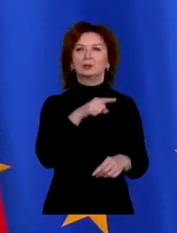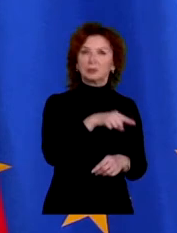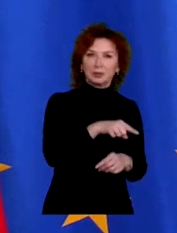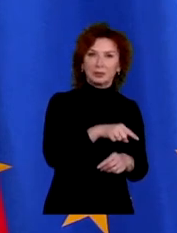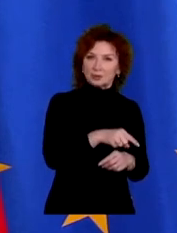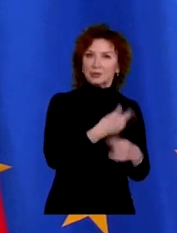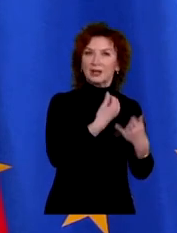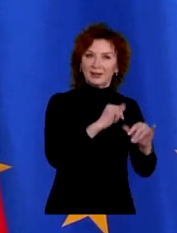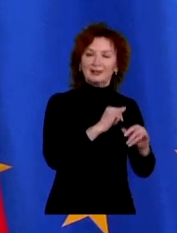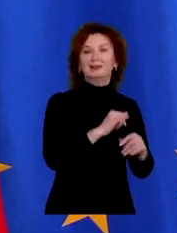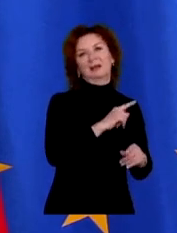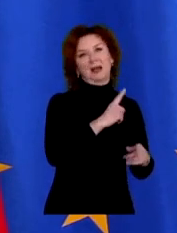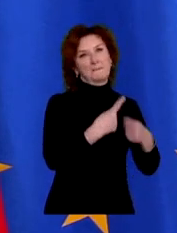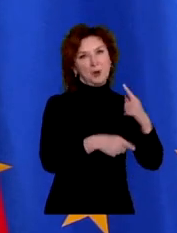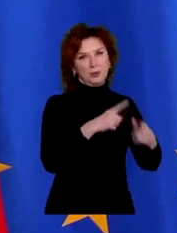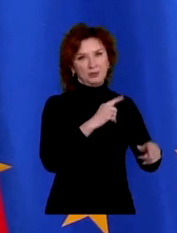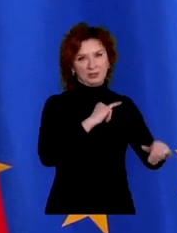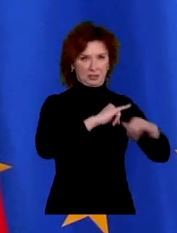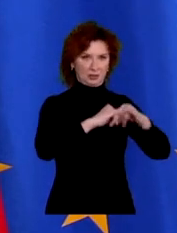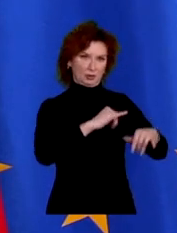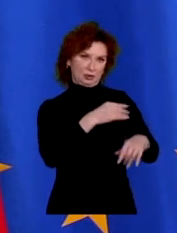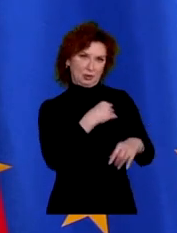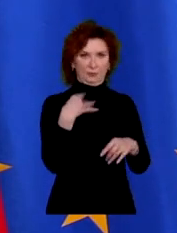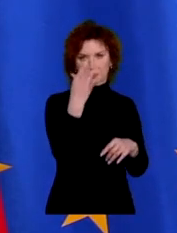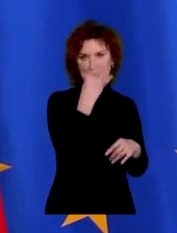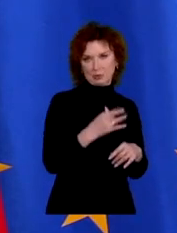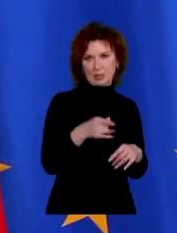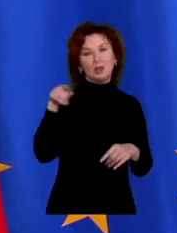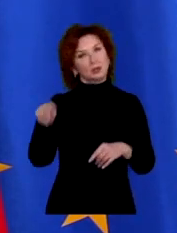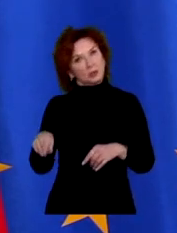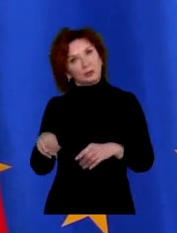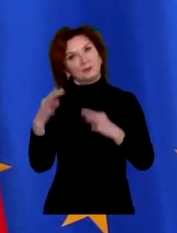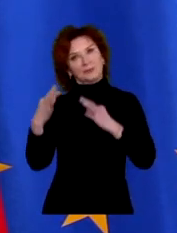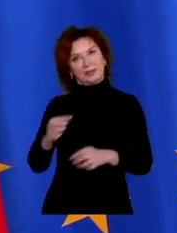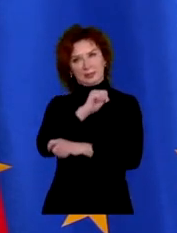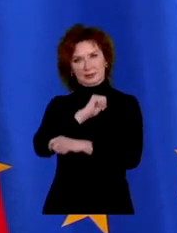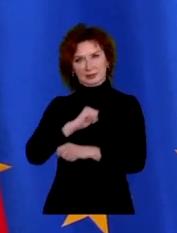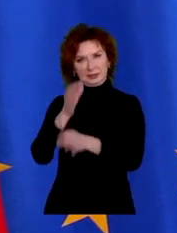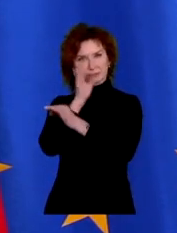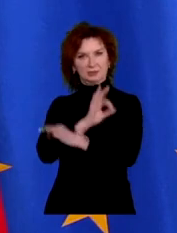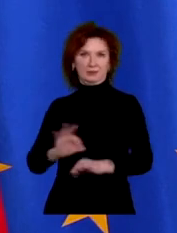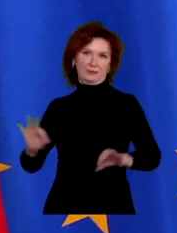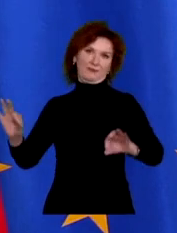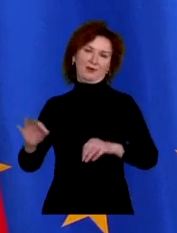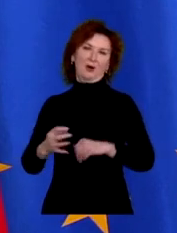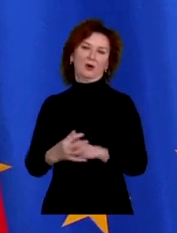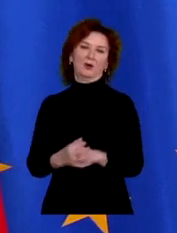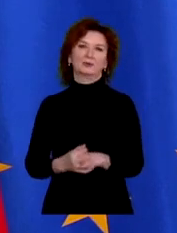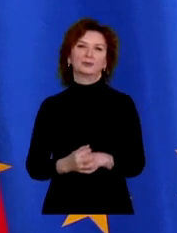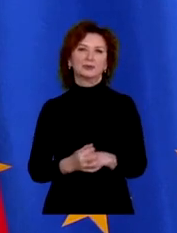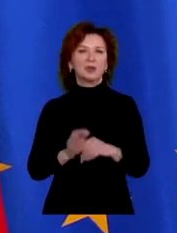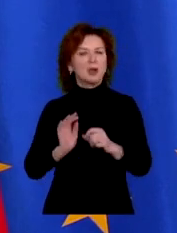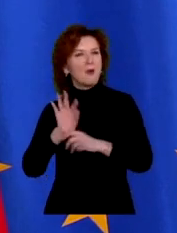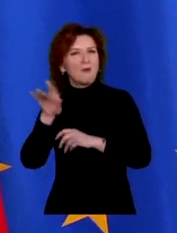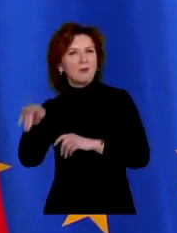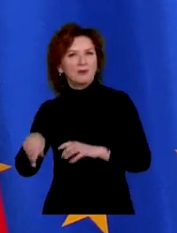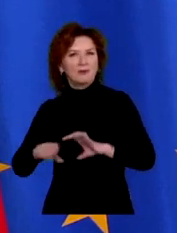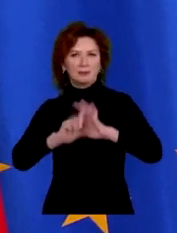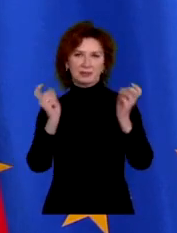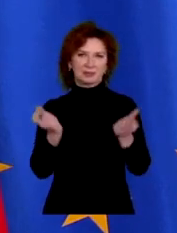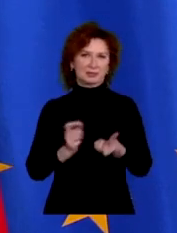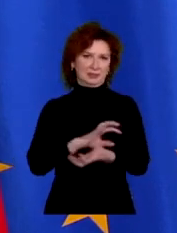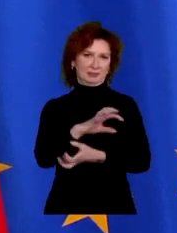bycia podmiotem, do bycia siłą regionalną, ale też siłą z oddziaływaniem globalnym. Kolejne 30